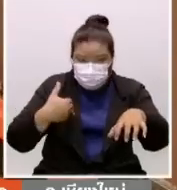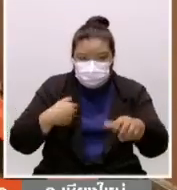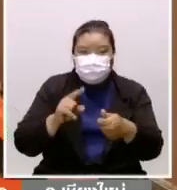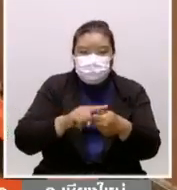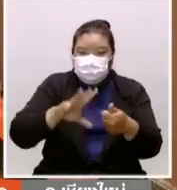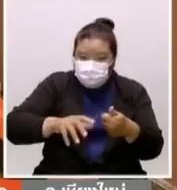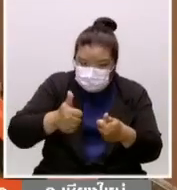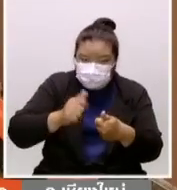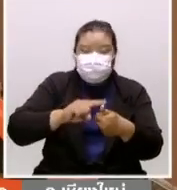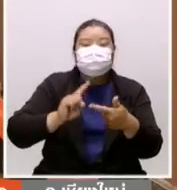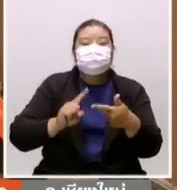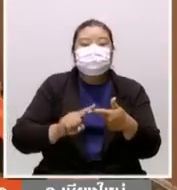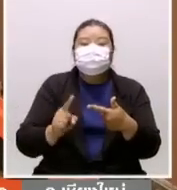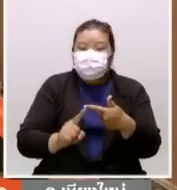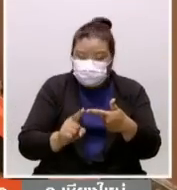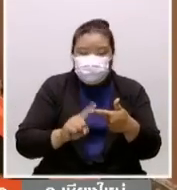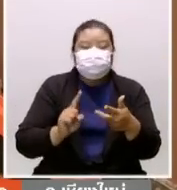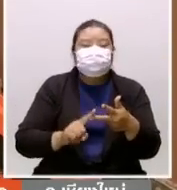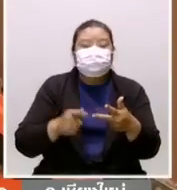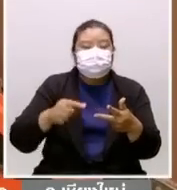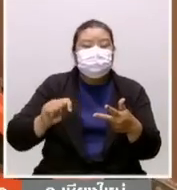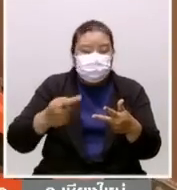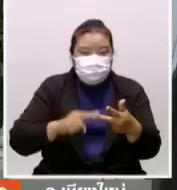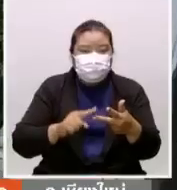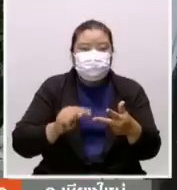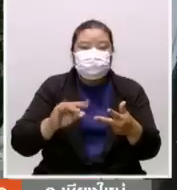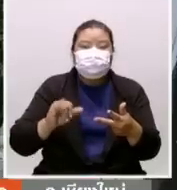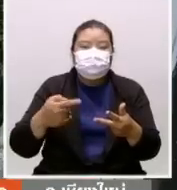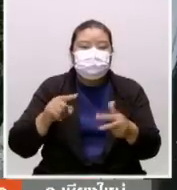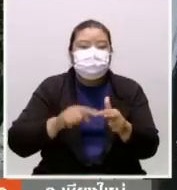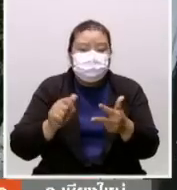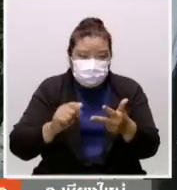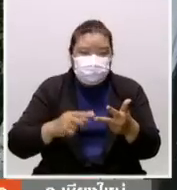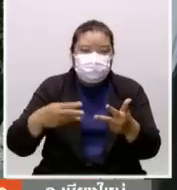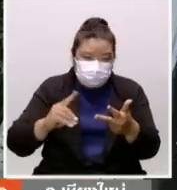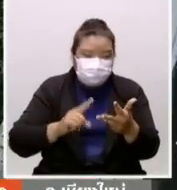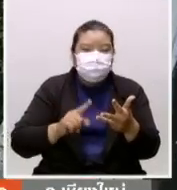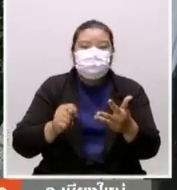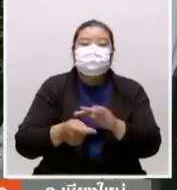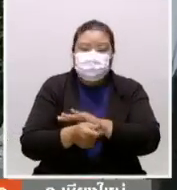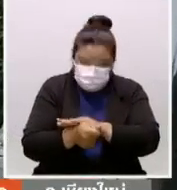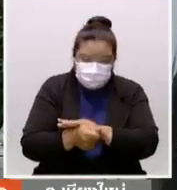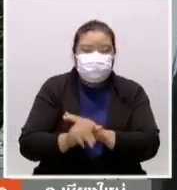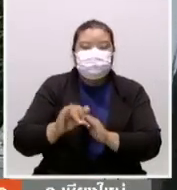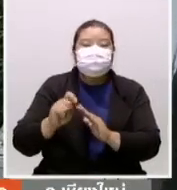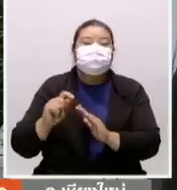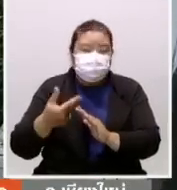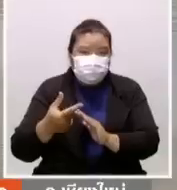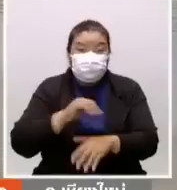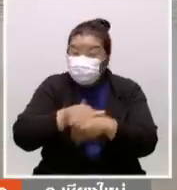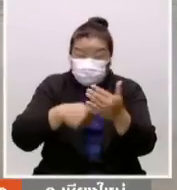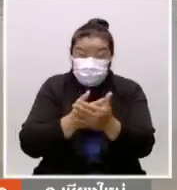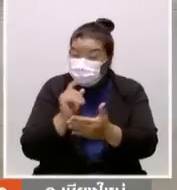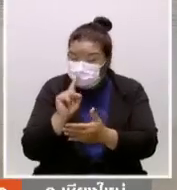ำเภอเมืองเชียงใหม่หางดงสันป่าตองดอยหล่อจอมทองฮอดและอำเภอดอยเต่าที่มวลน้ำจากเข